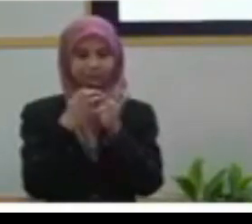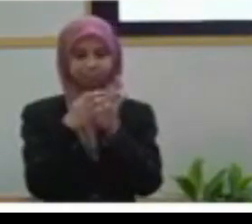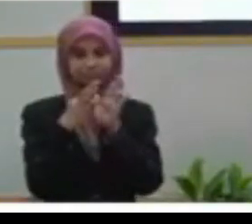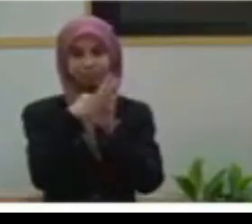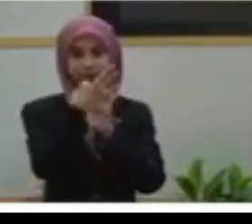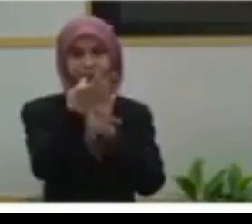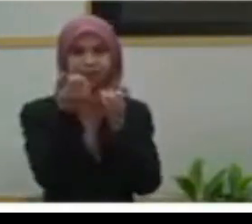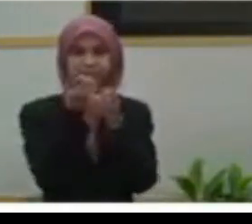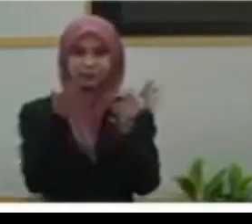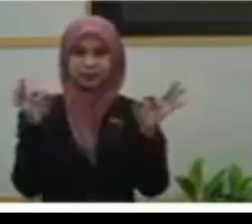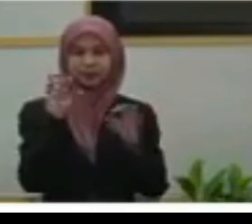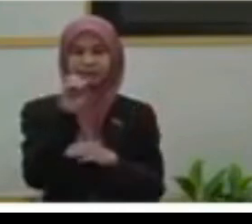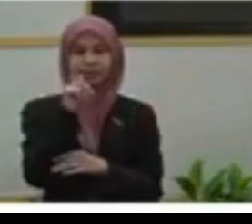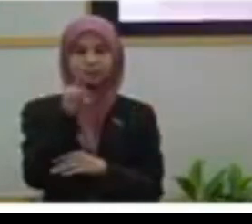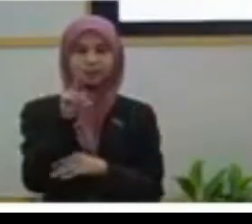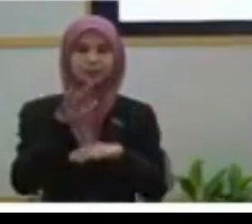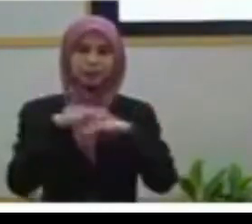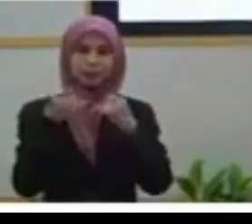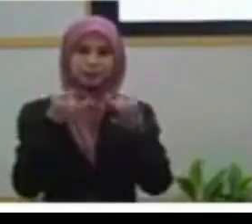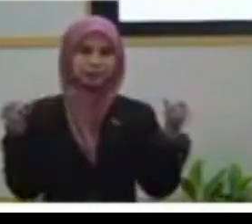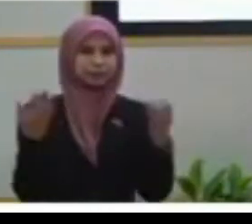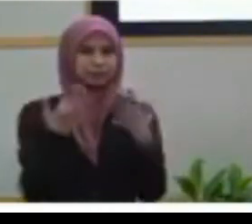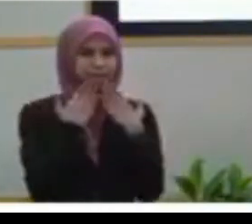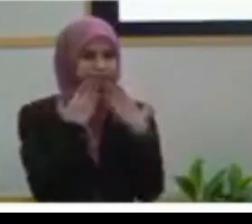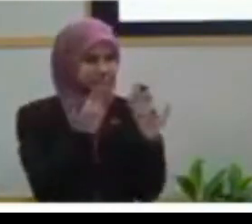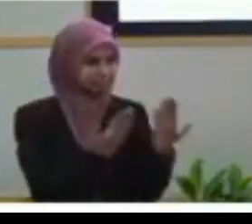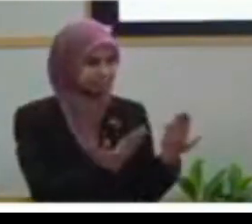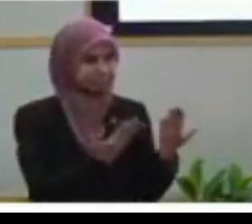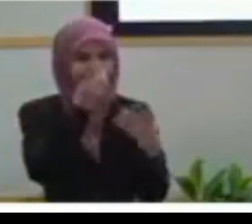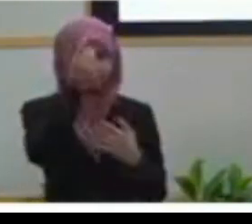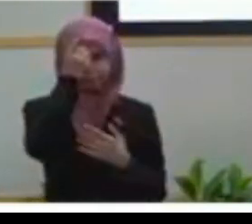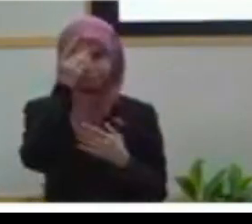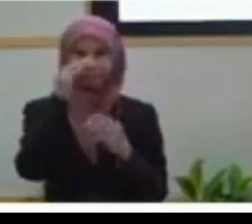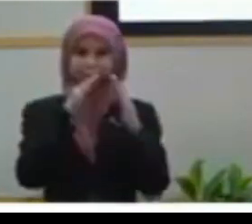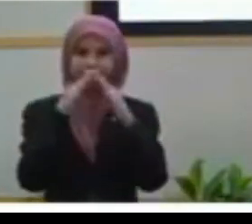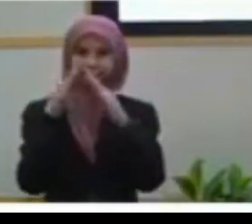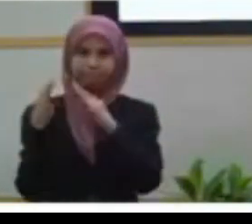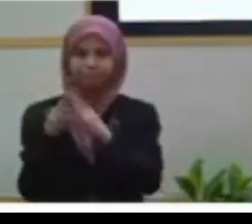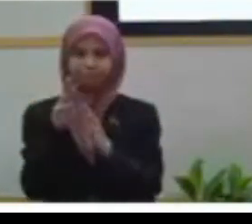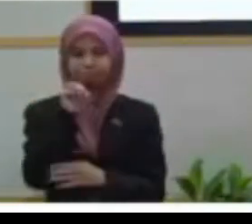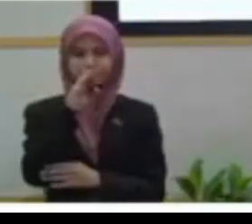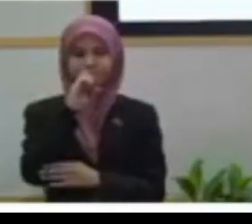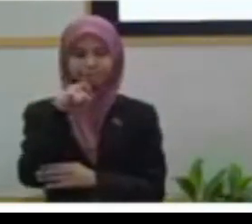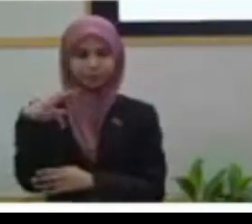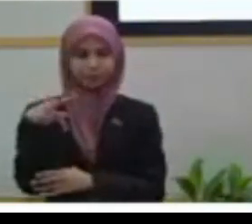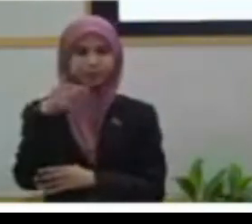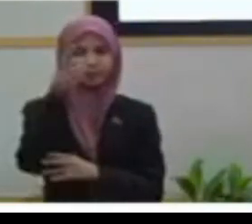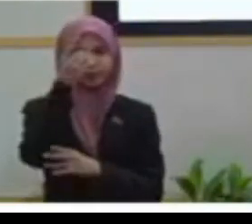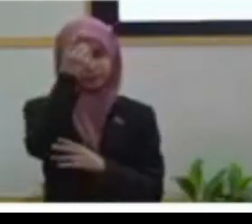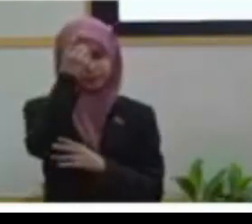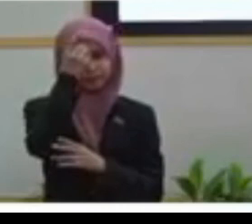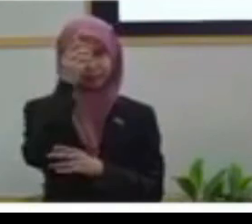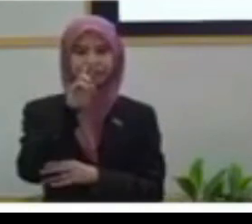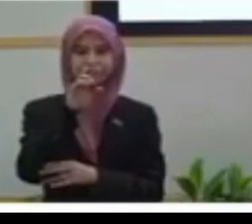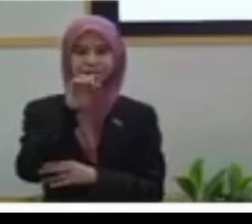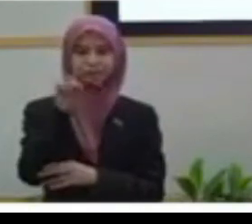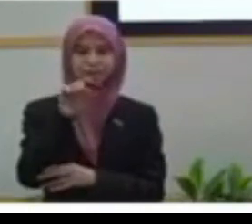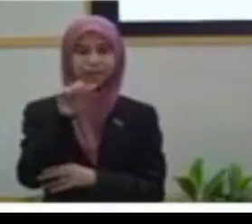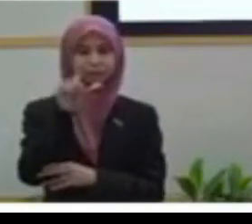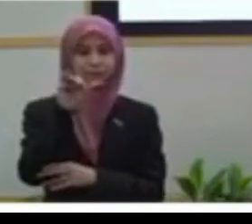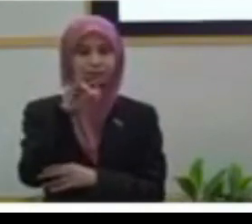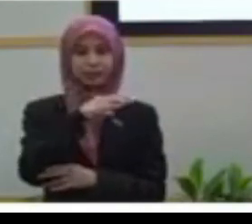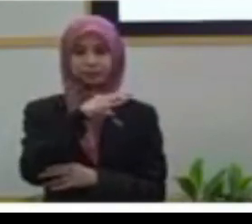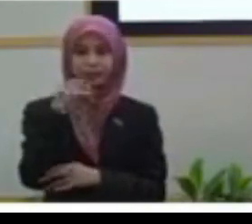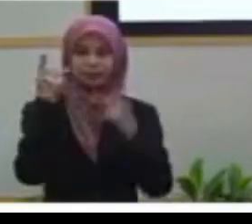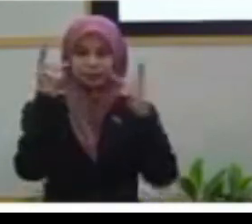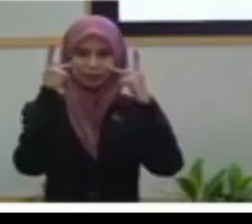secara online. Terima kasih diucapkan kepada Datuk Bandar MBSP, yang bahagia Datuk Supaya Haji Rozali Haji Mahmud dan